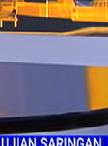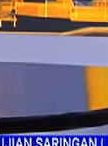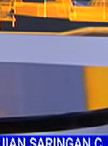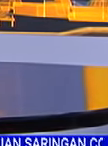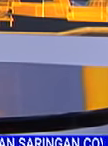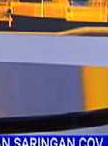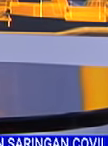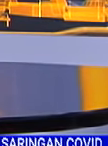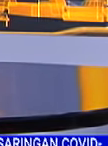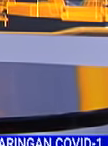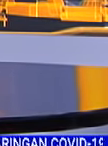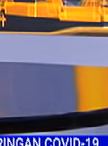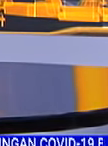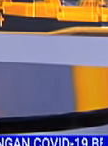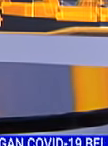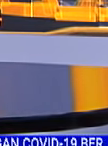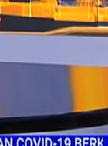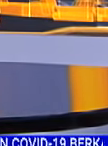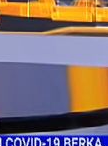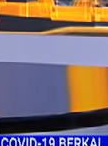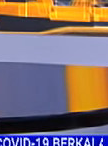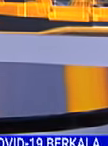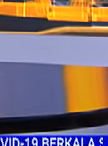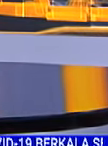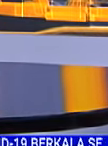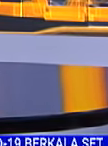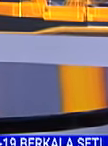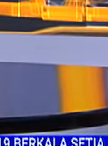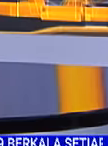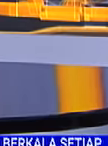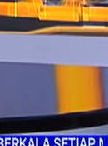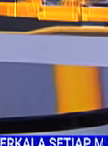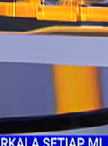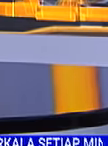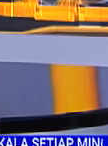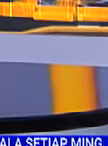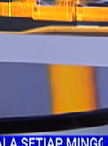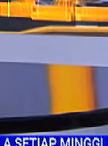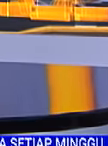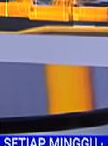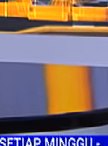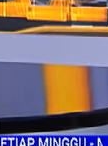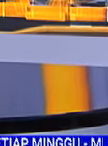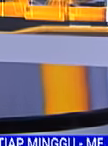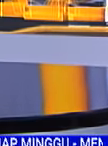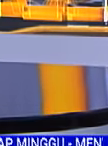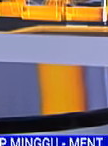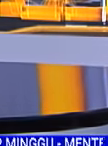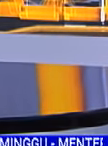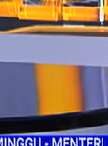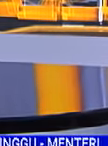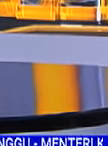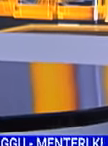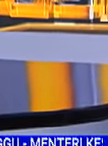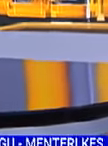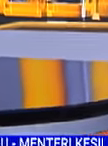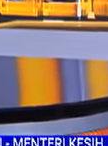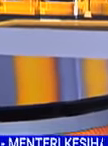ke kampung. Yang sahih hanya di Berita RTM, saya Alif Ashraf Kamanur. Assalamualaikum dan salam hormat.